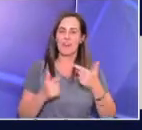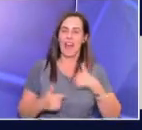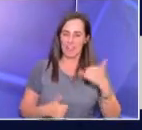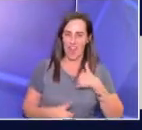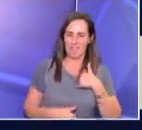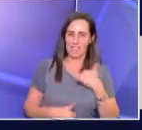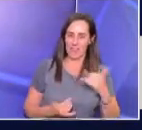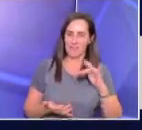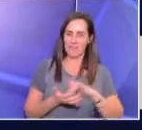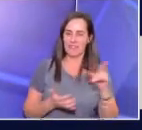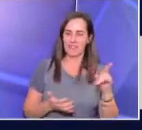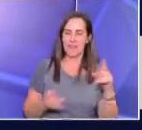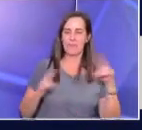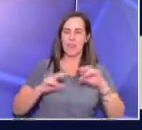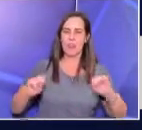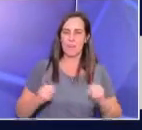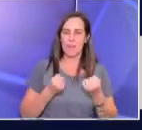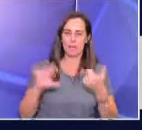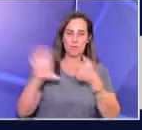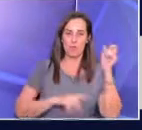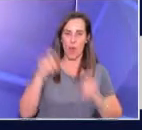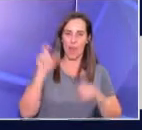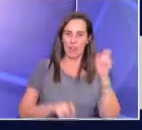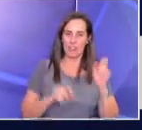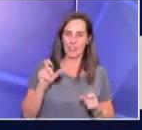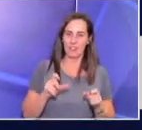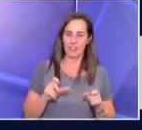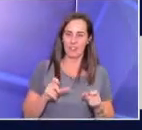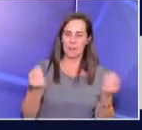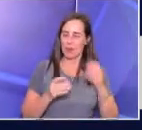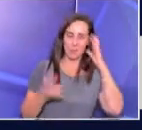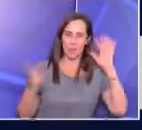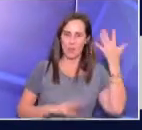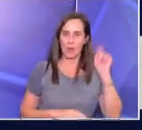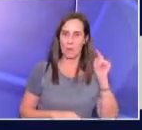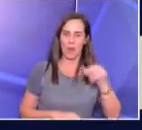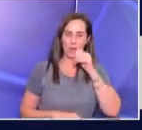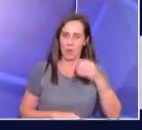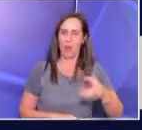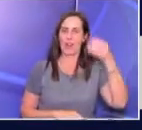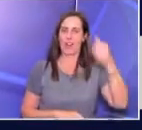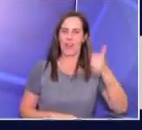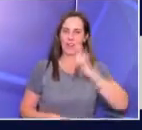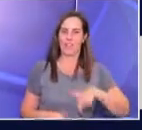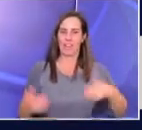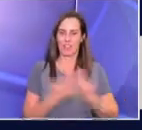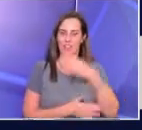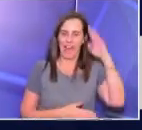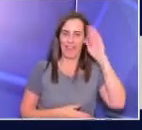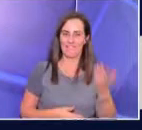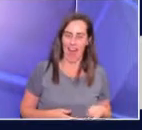מחוץ למפגש פעילים עם איזה 600 איש, משהו פסיכי, שבאו להרים כוסית לראש העיר החדשה של